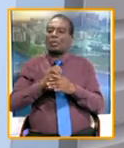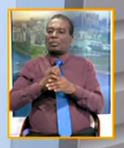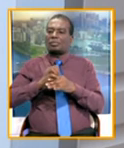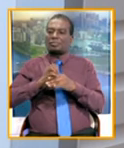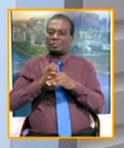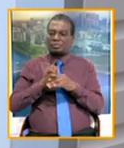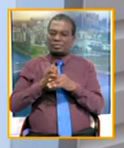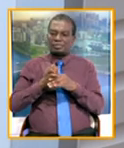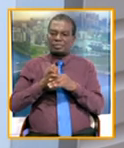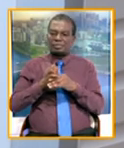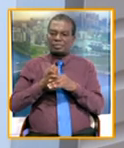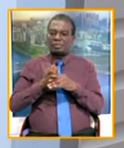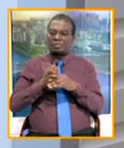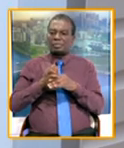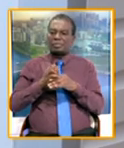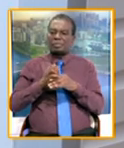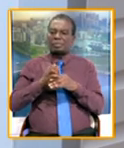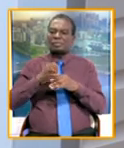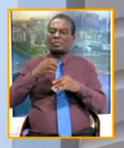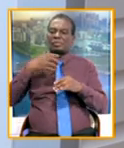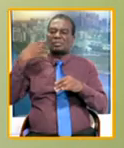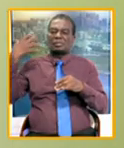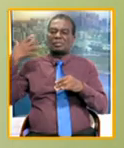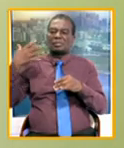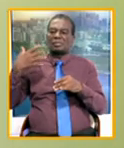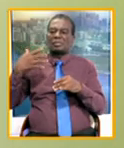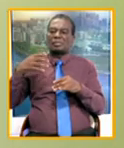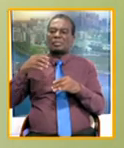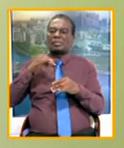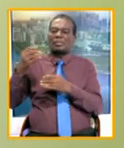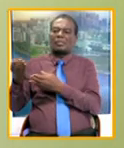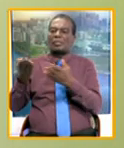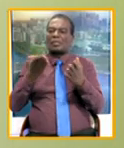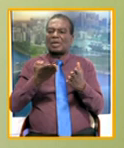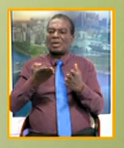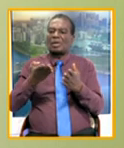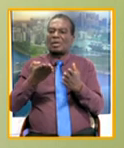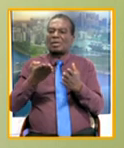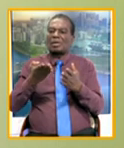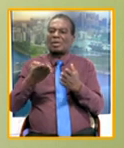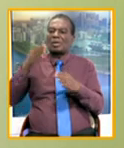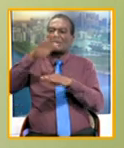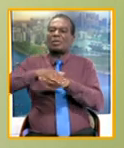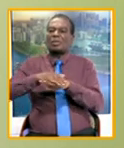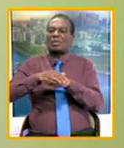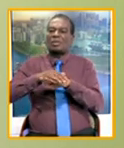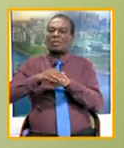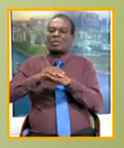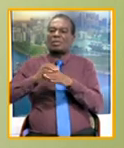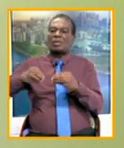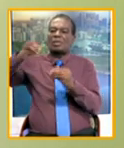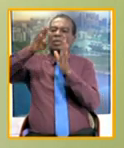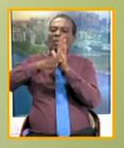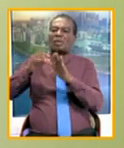donc d'économie mondiale. Et le 4e, lui, il porte donc sur le raffermissement